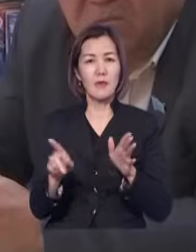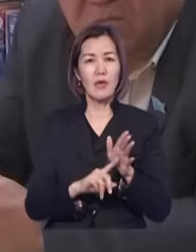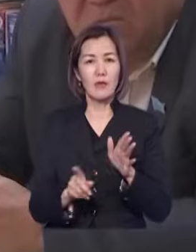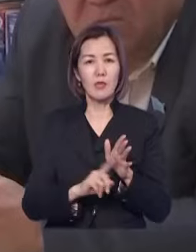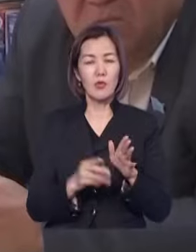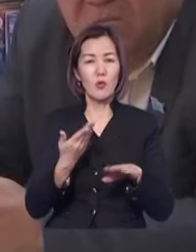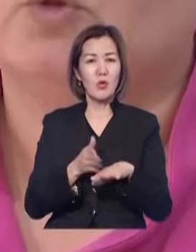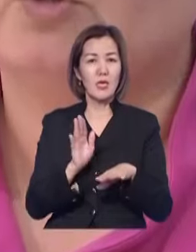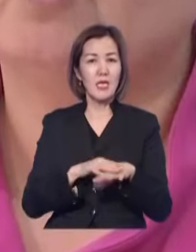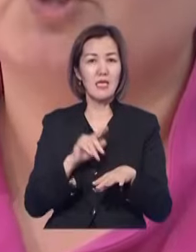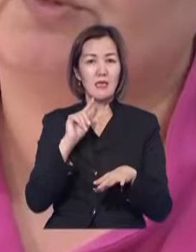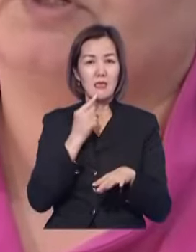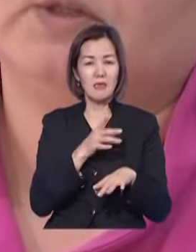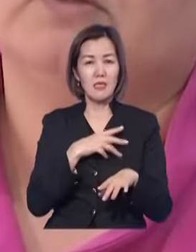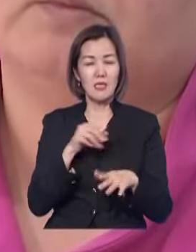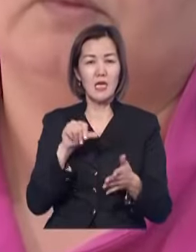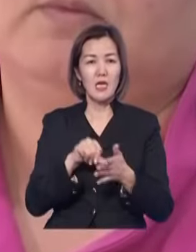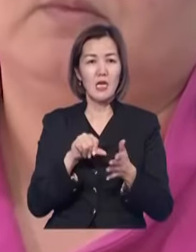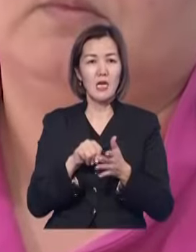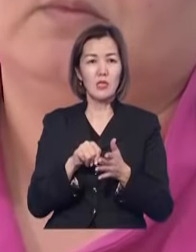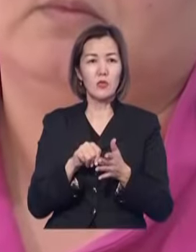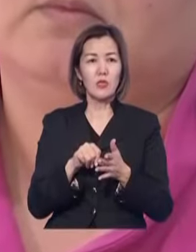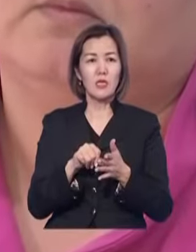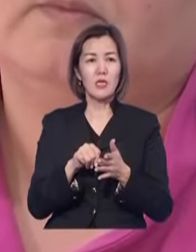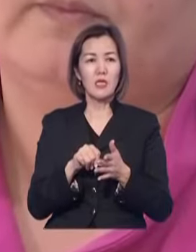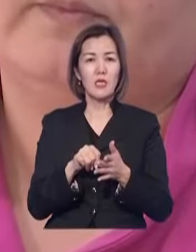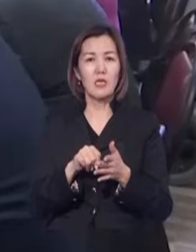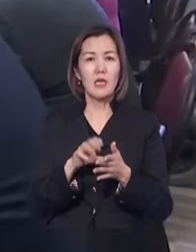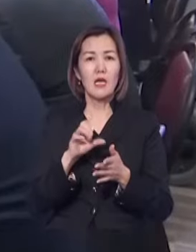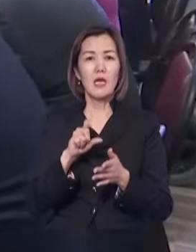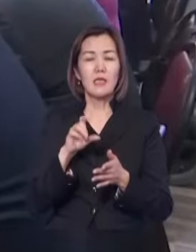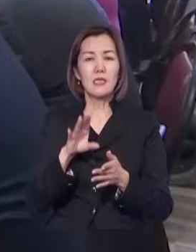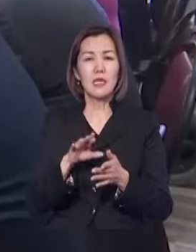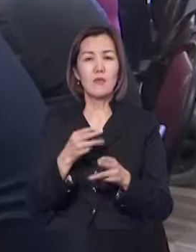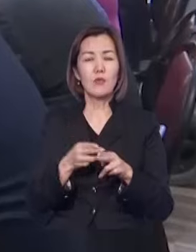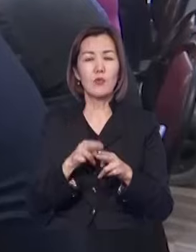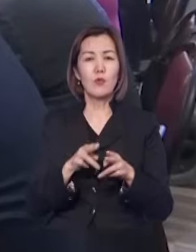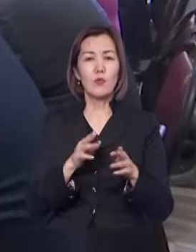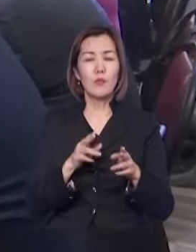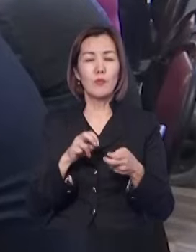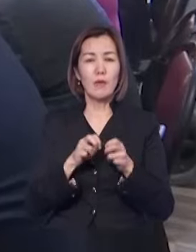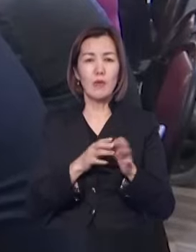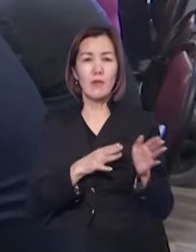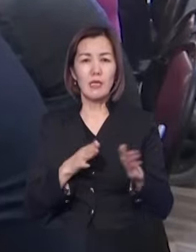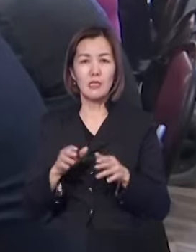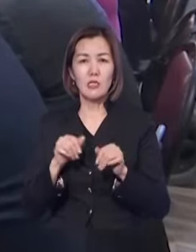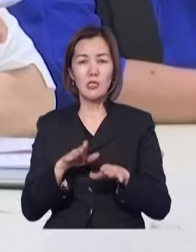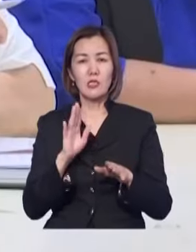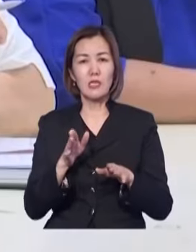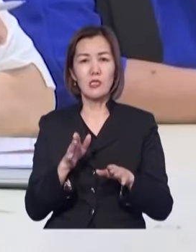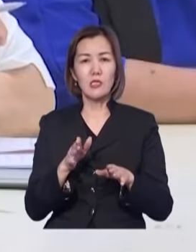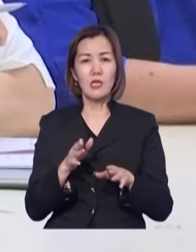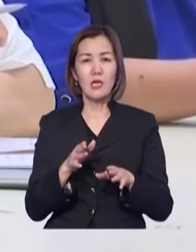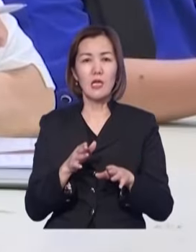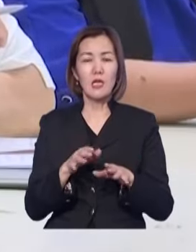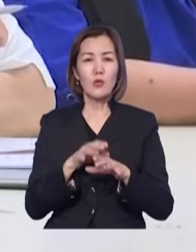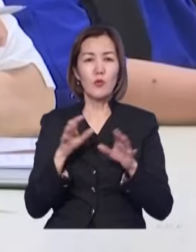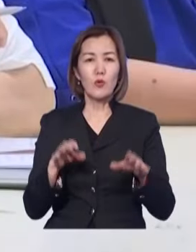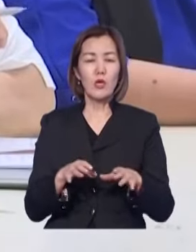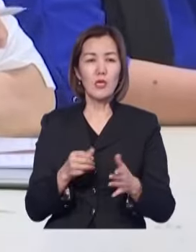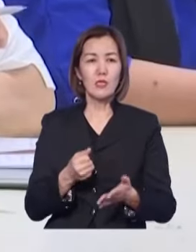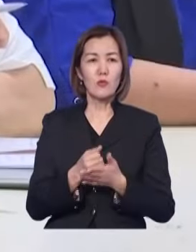барып қайтуы да қиындап кеткен дейді жиынға қатысушылар. Асхат Бердіханов бұл мәселе кезең-кезеңмен шешілетін жеткізді. Мұны мәслихат төрағасы